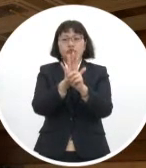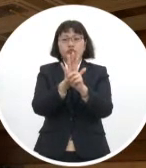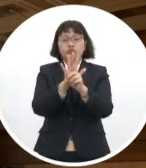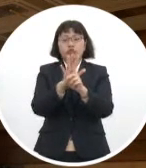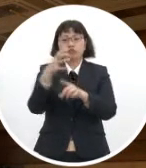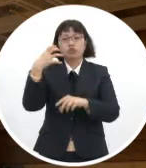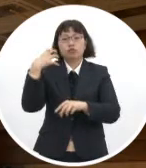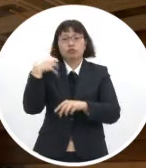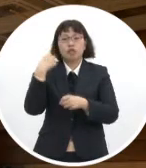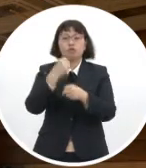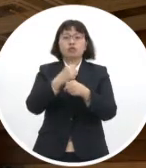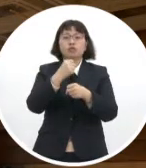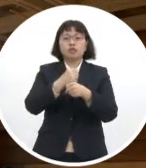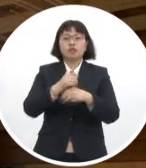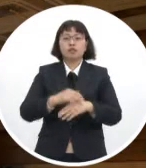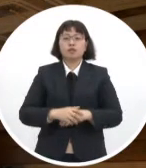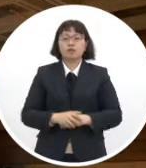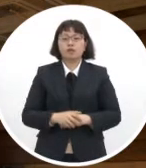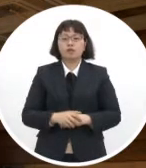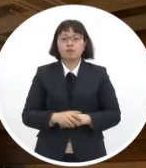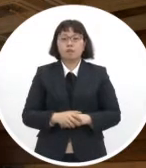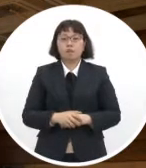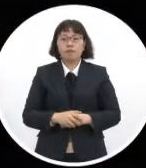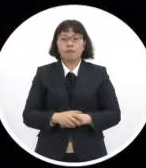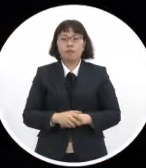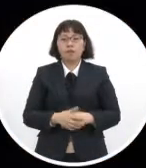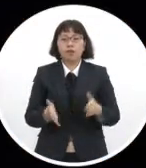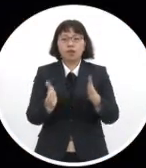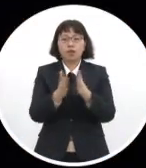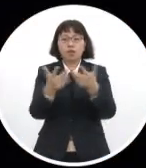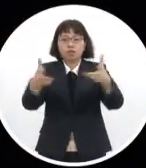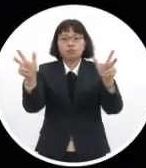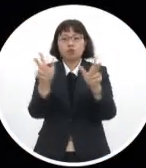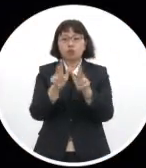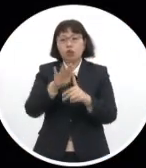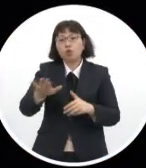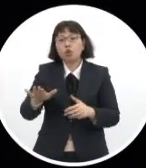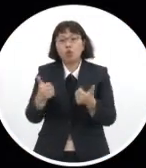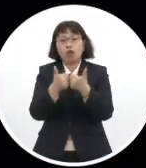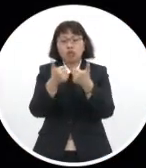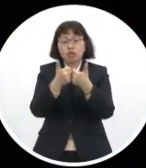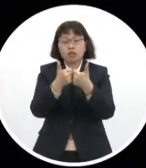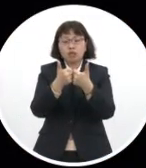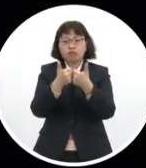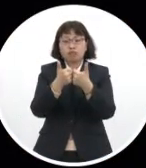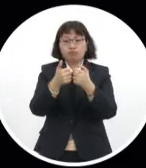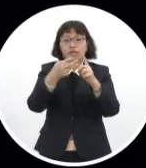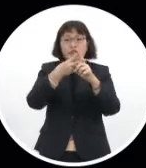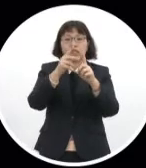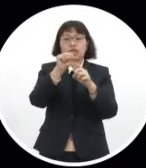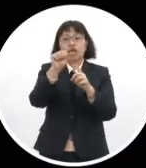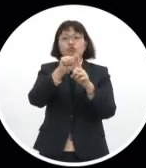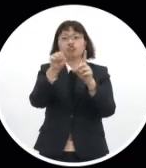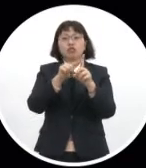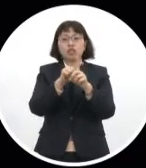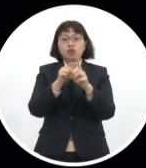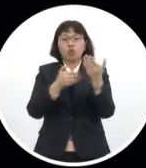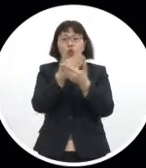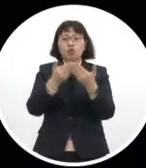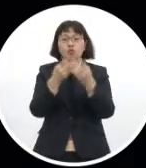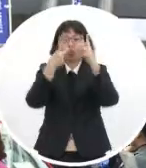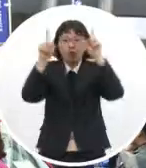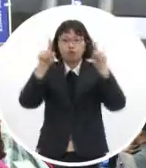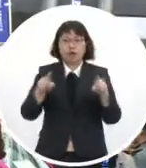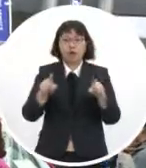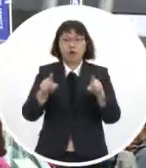りという意味なんだ。合わせてシンポジウムや子ども会議、ESD 交流フェスタなどを開催し、